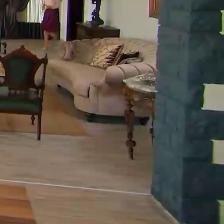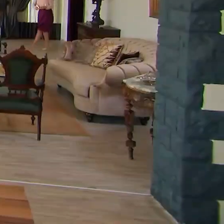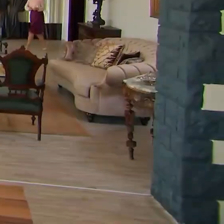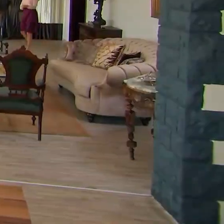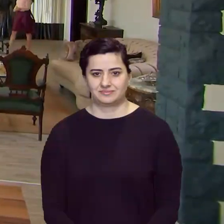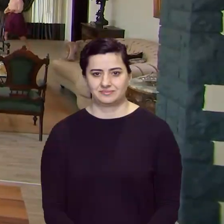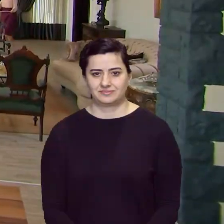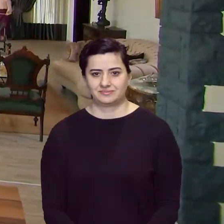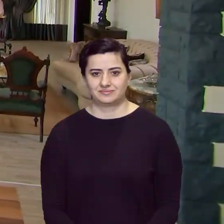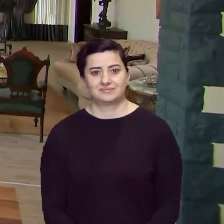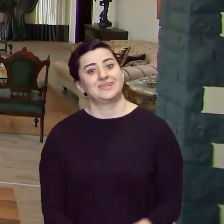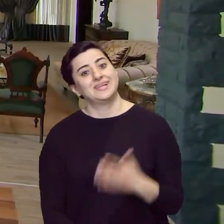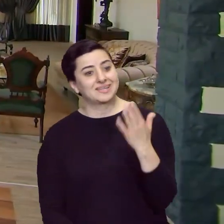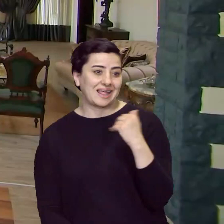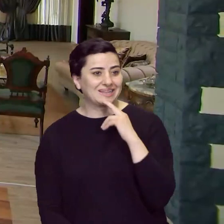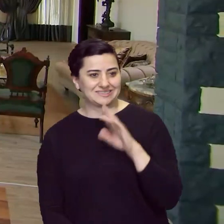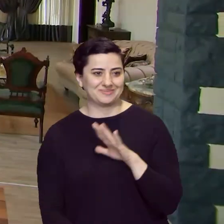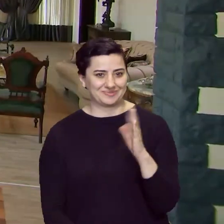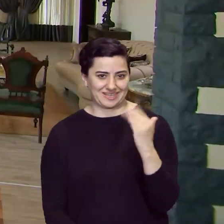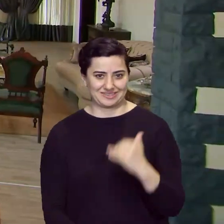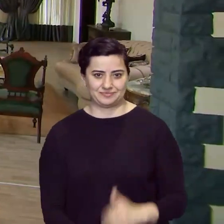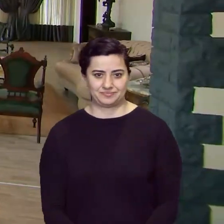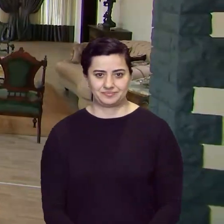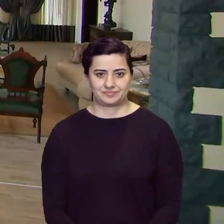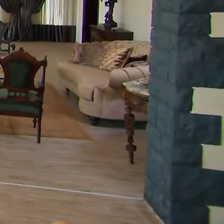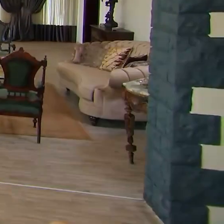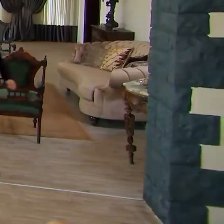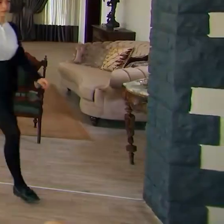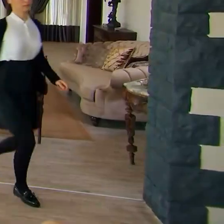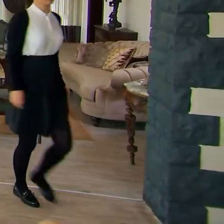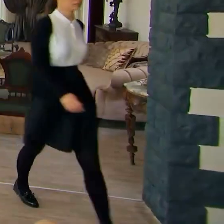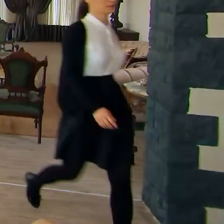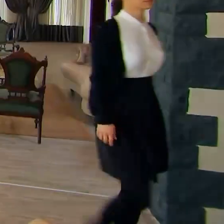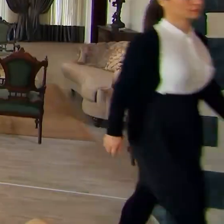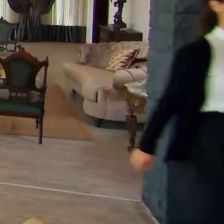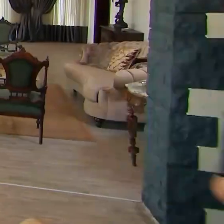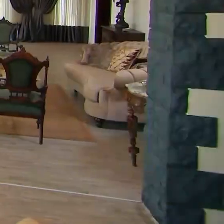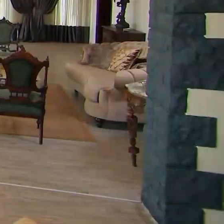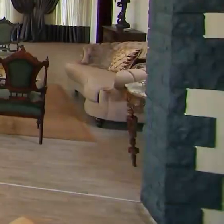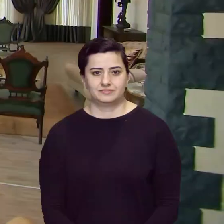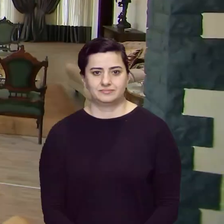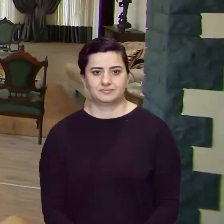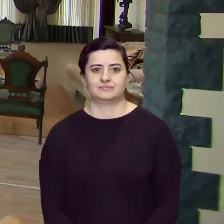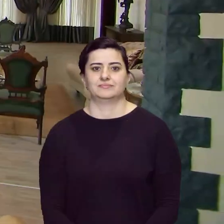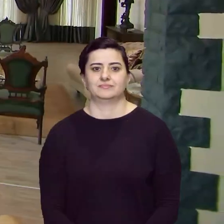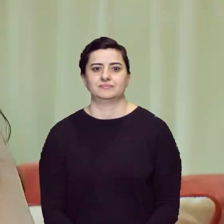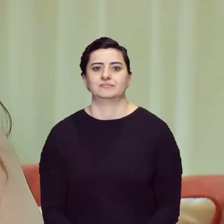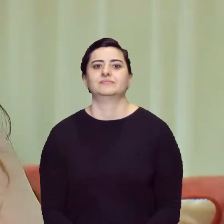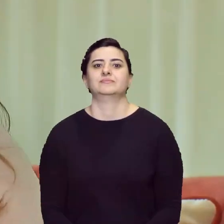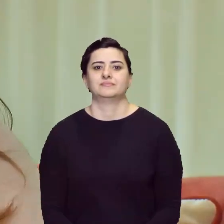yanlarına oturuyor. Gel kızım gel. Ayşe selfie çubuğuyla geldi. Evet.